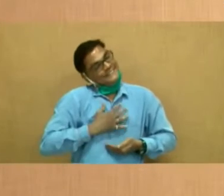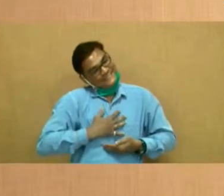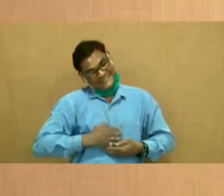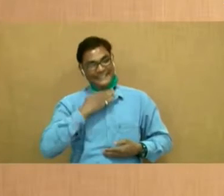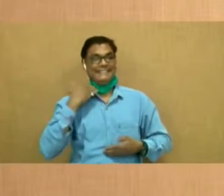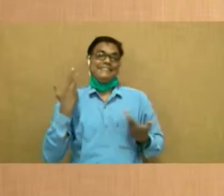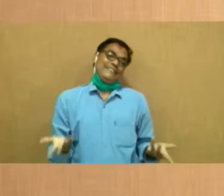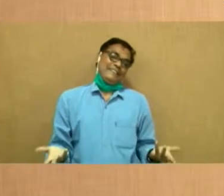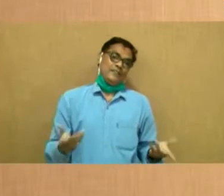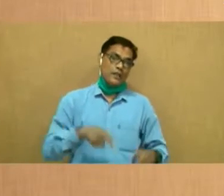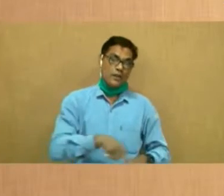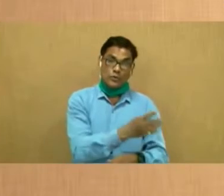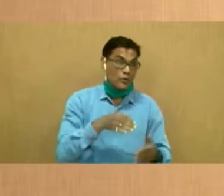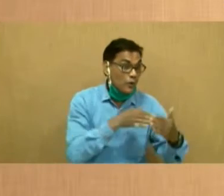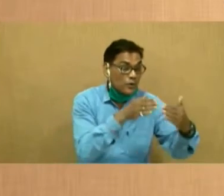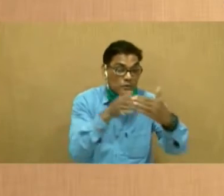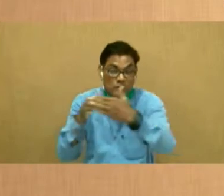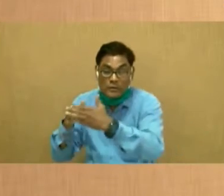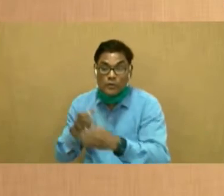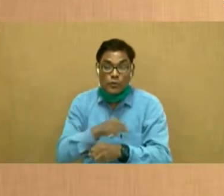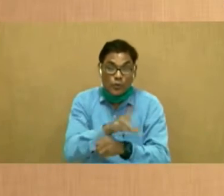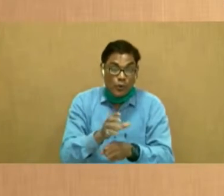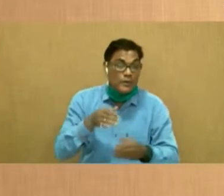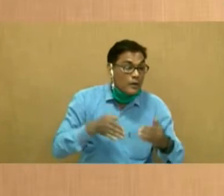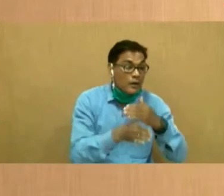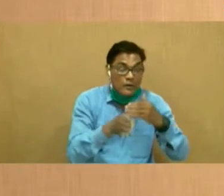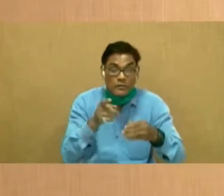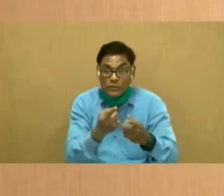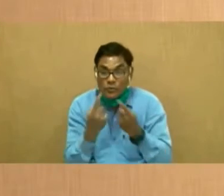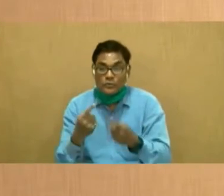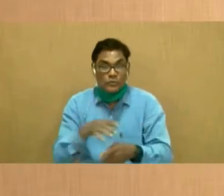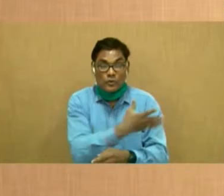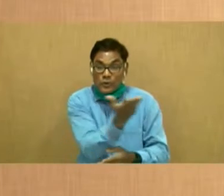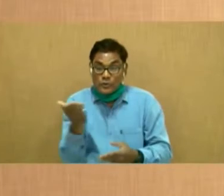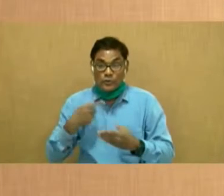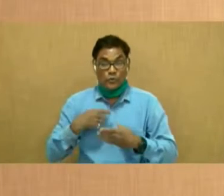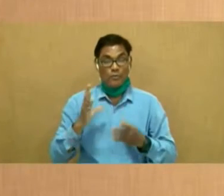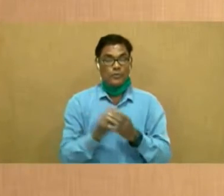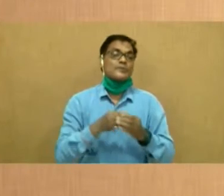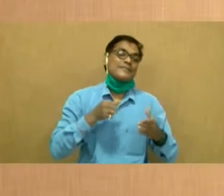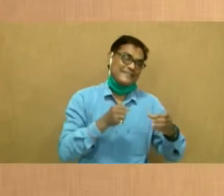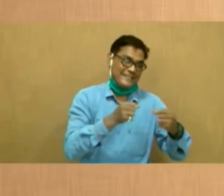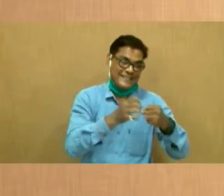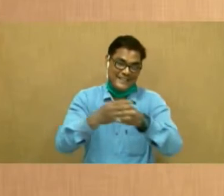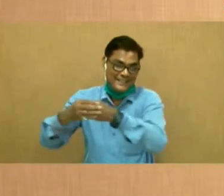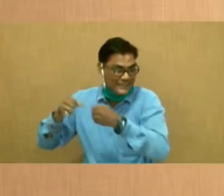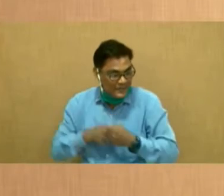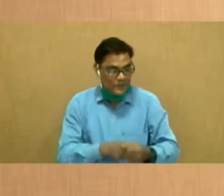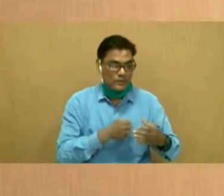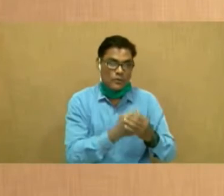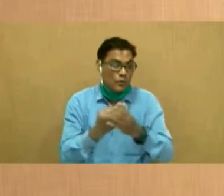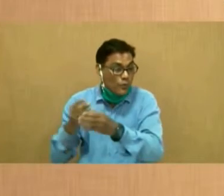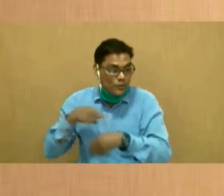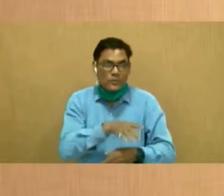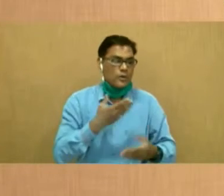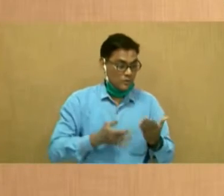ଖସୁଛନ୍ତି। ସେପଟେ ରାଜ୍ୟରେ 45 ଦିନ ପର୍ଯ୍ୟନ୍ତ ଘର ଘର ବୁଲି ଚାଲିବାକୁ ଥିବା ସର୍ଭେରେ ଲୋକଙ୍କ ସହଯୋଗ କାମନା କରିଛନ୍ତି